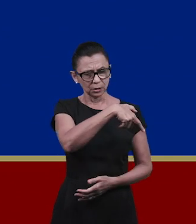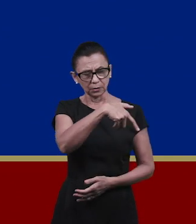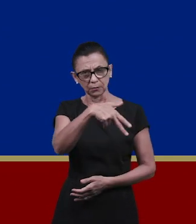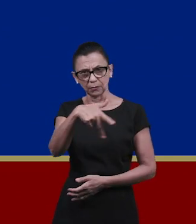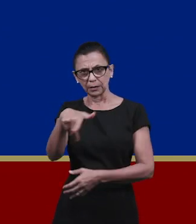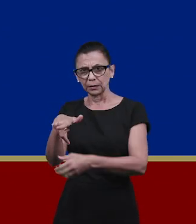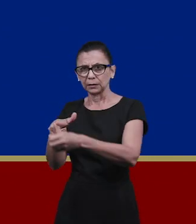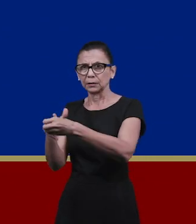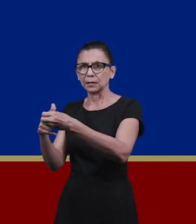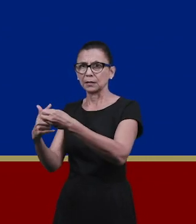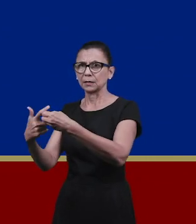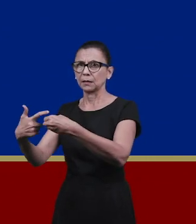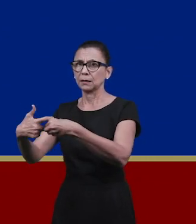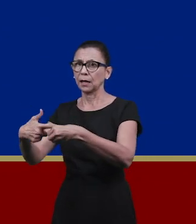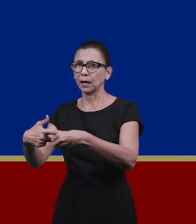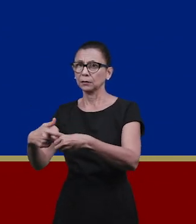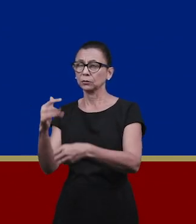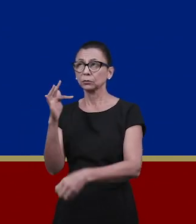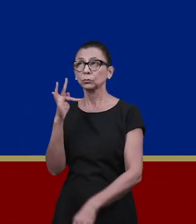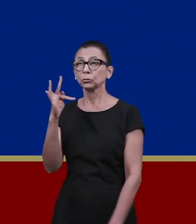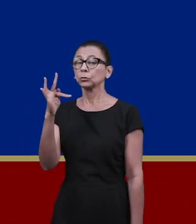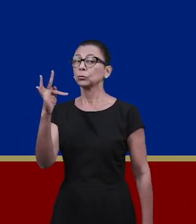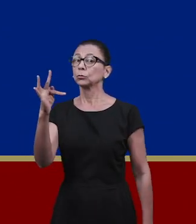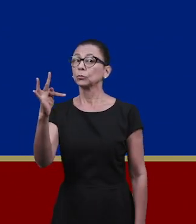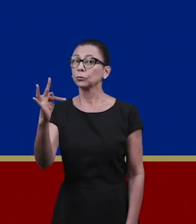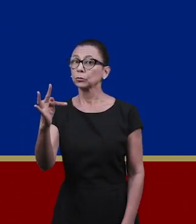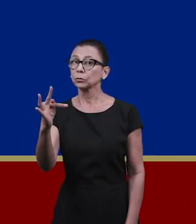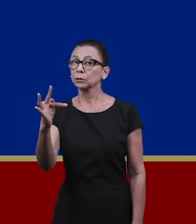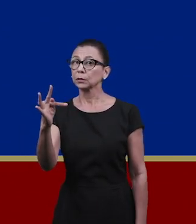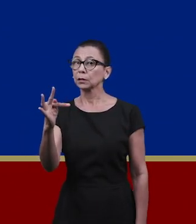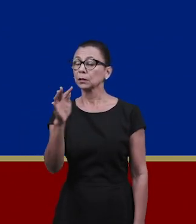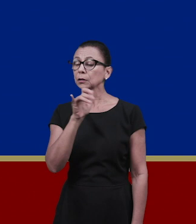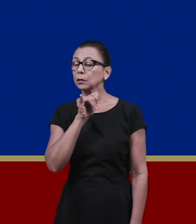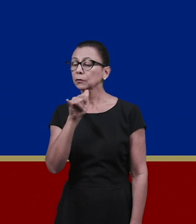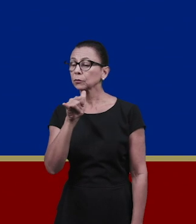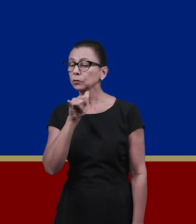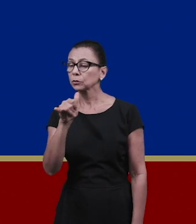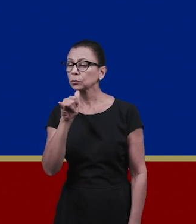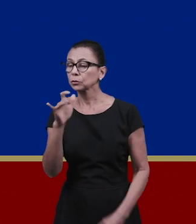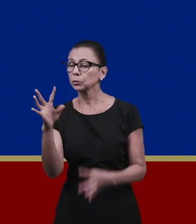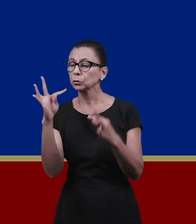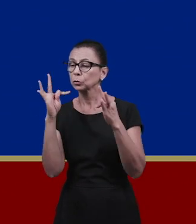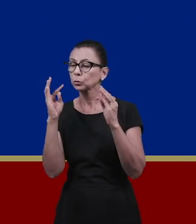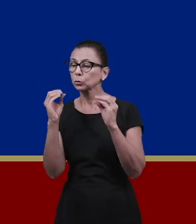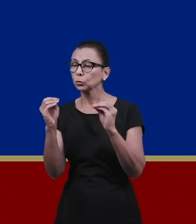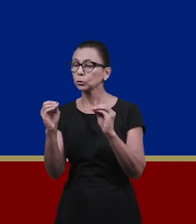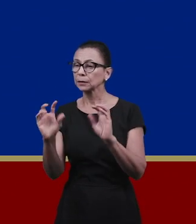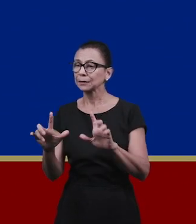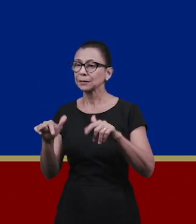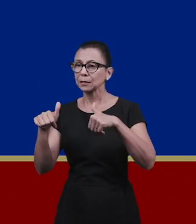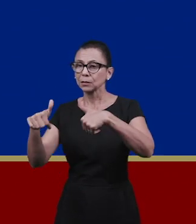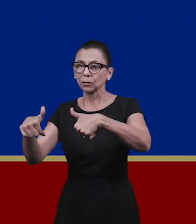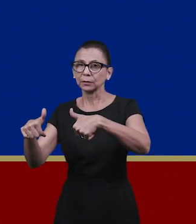ville. Et là, c'est-à-dire plus devant, on te dira ce que tu dois faire.